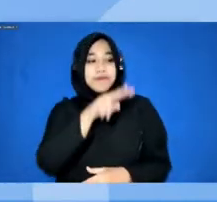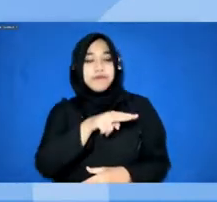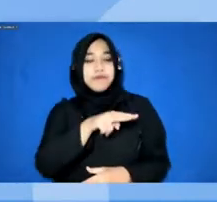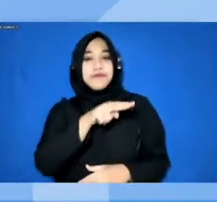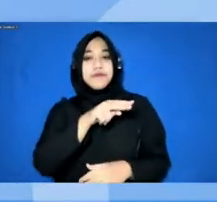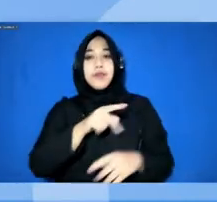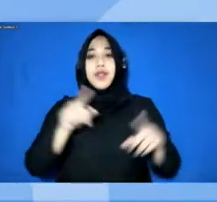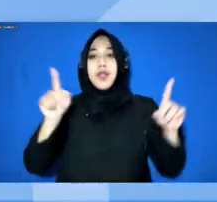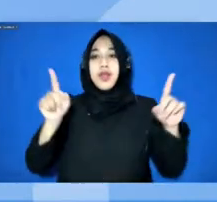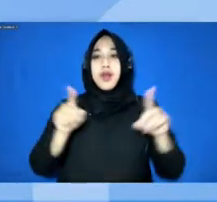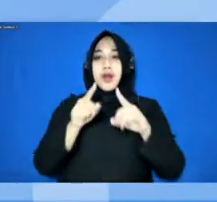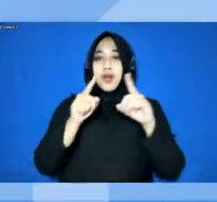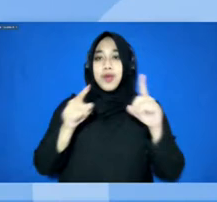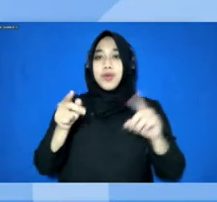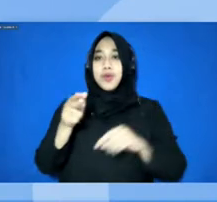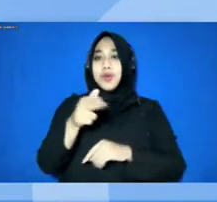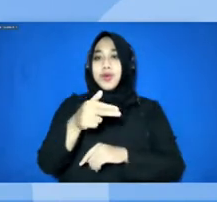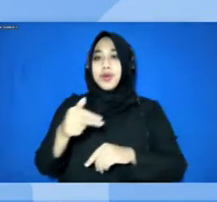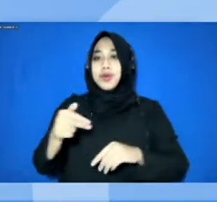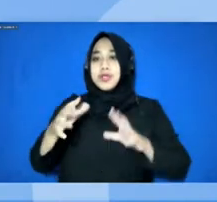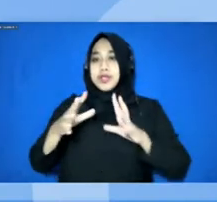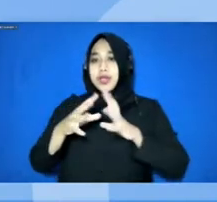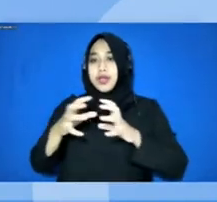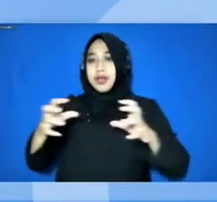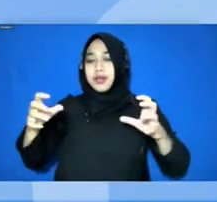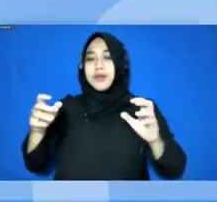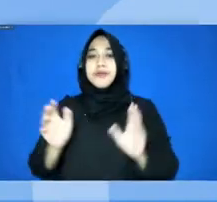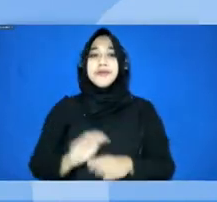lagu Indonesia Raya.